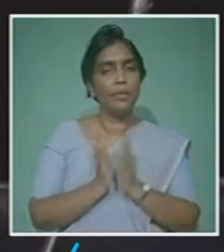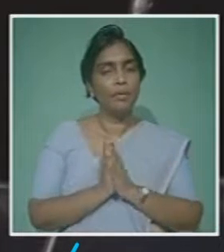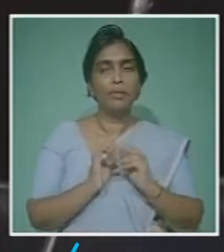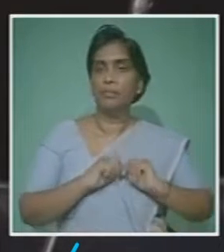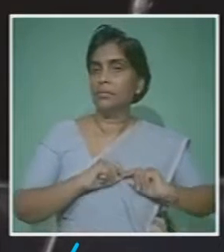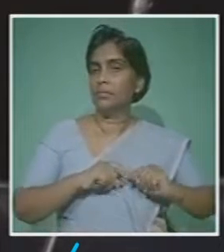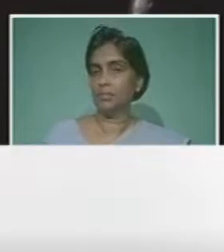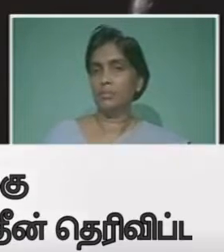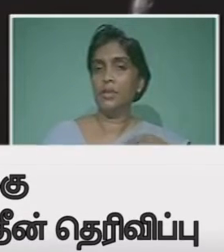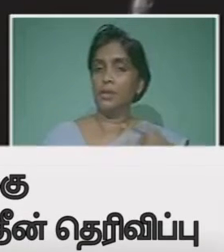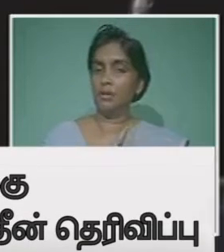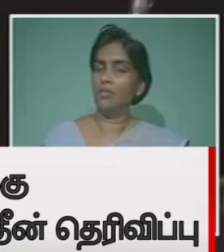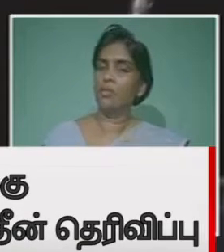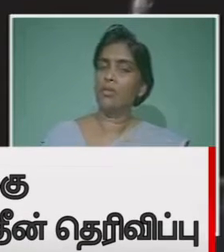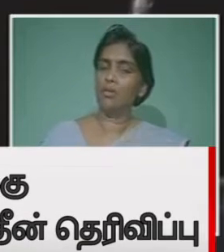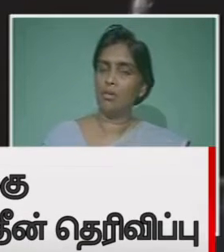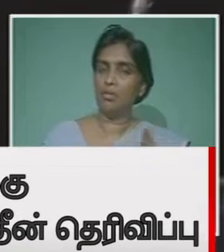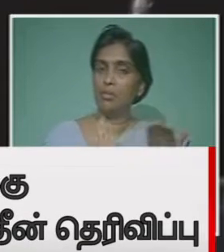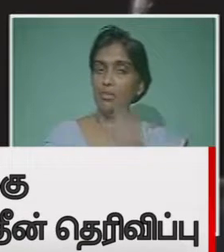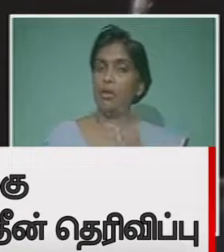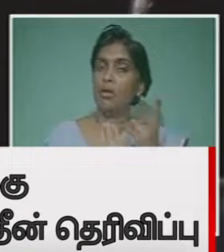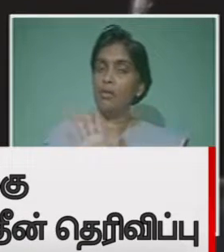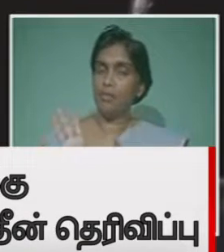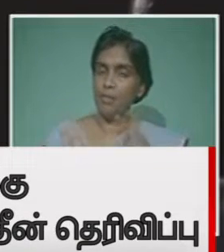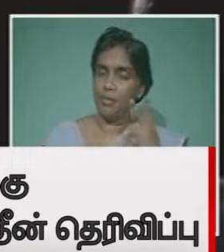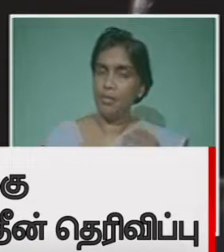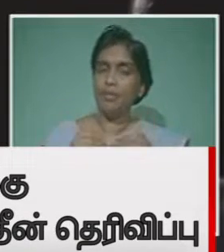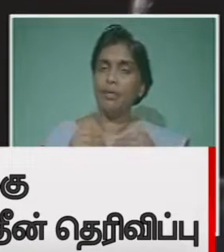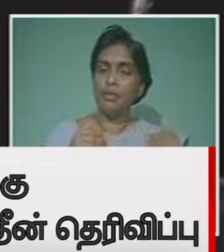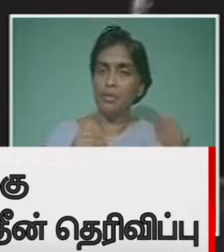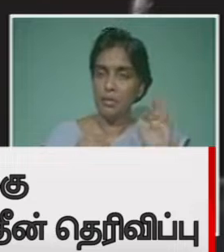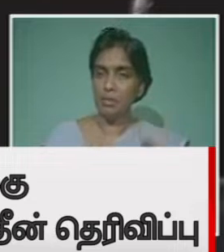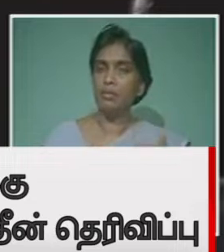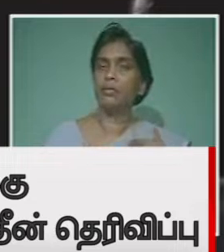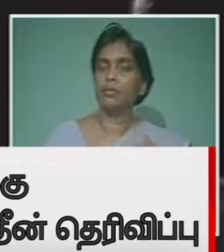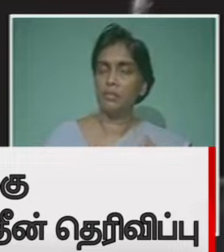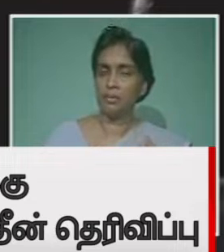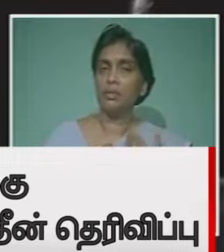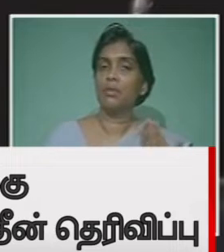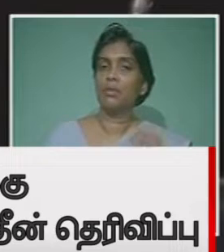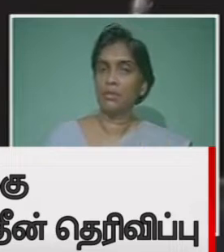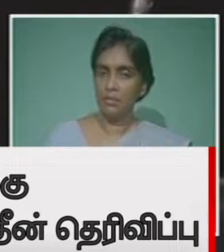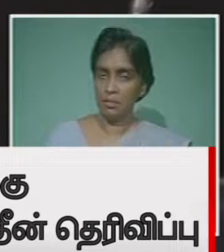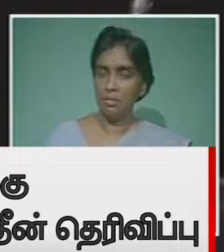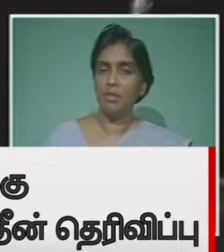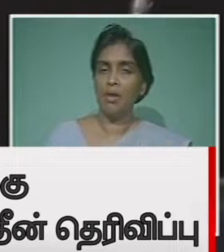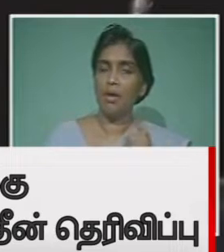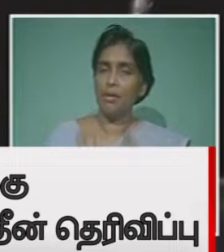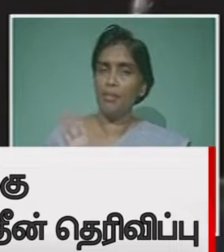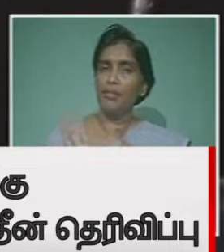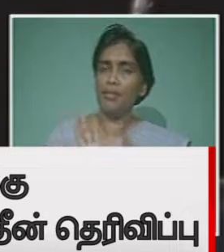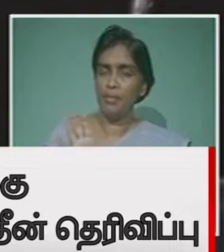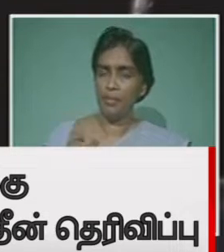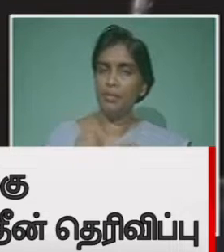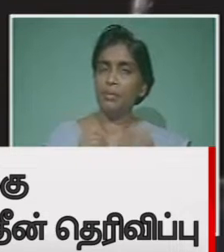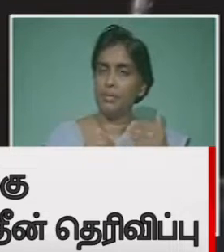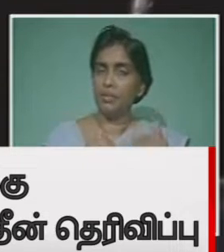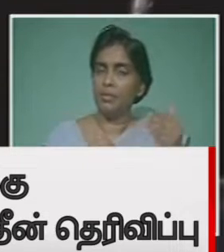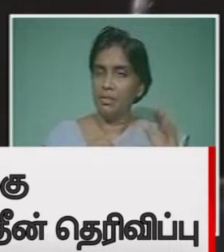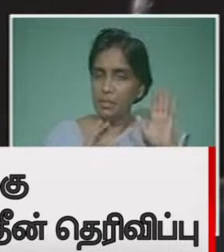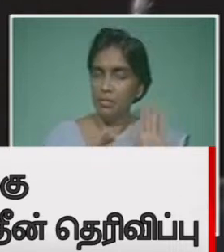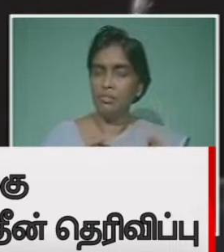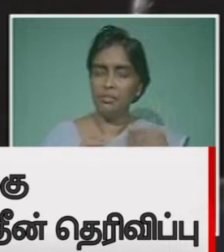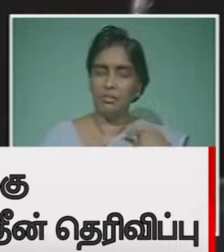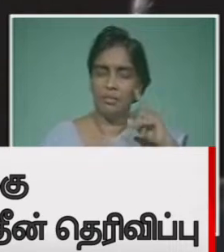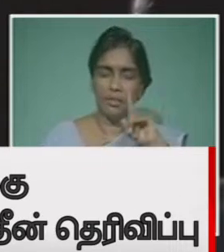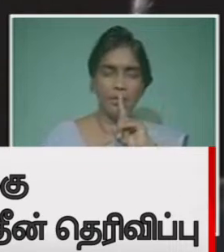கடந்த 2 வருட ஆட்சியில் நாடு அதல பாதாளத்திற்கு இட்டுச் செல்லப்பட்டுள்ளதாகவும், இதனால் மக்கள் பல்வேறு இன்னல்களுக்கு முகம்